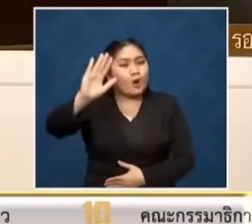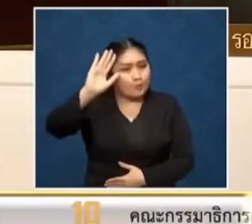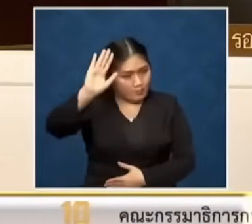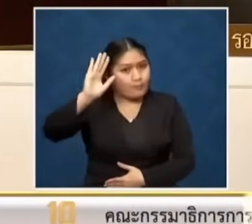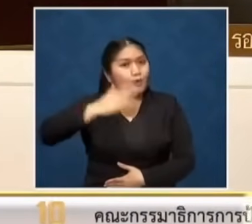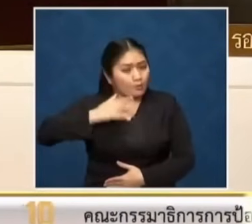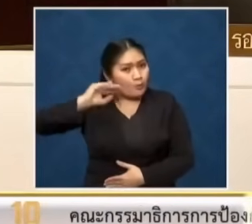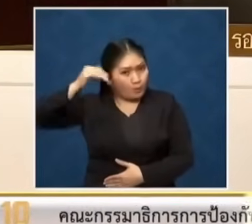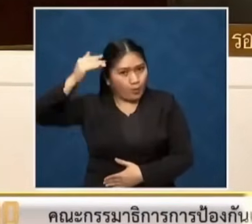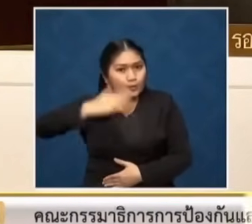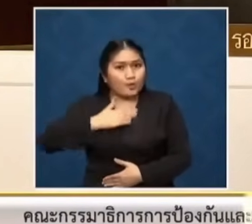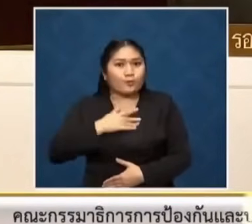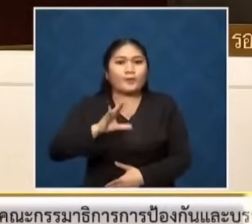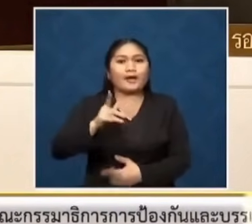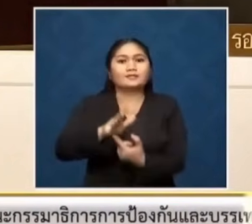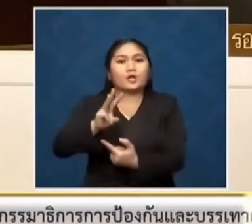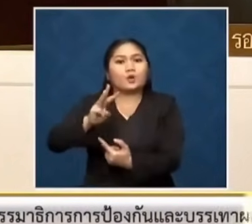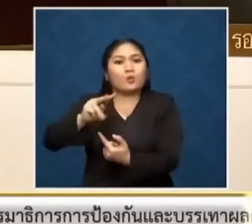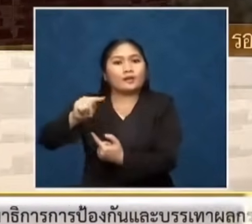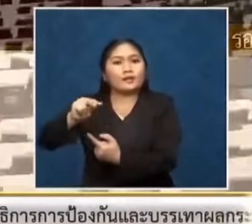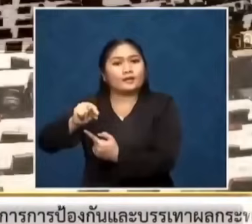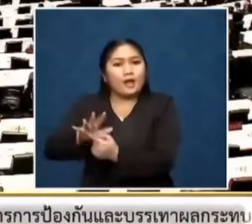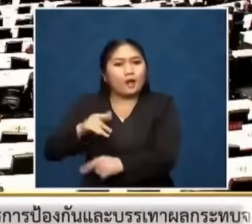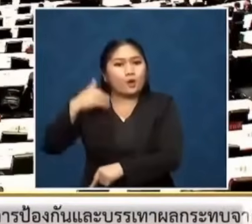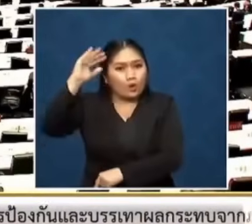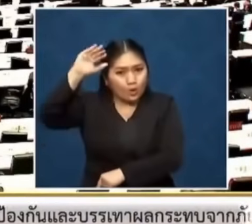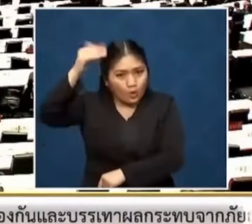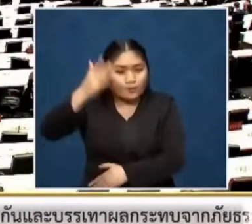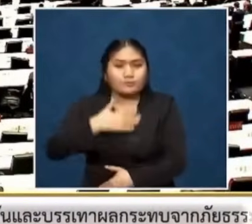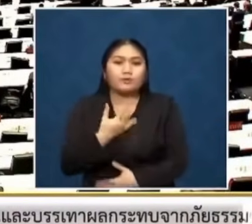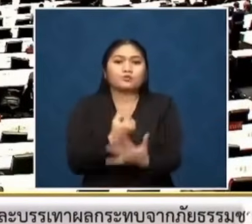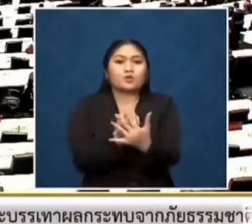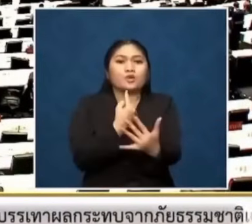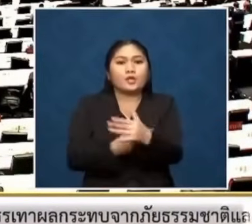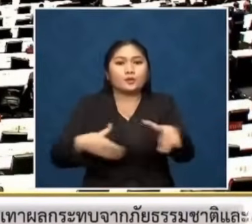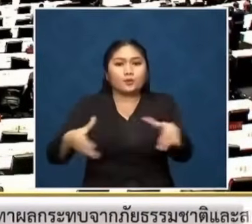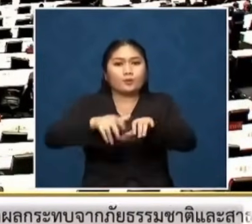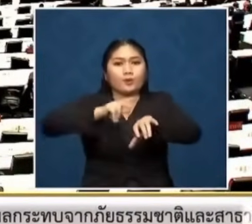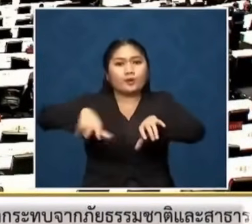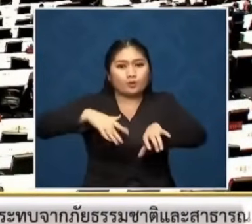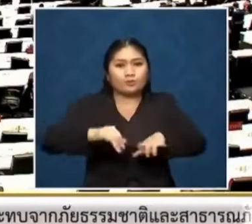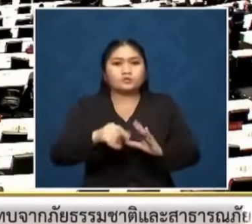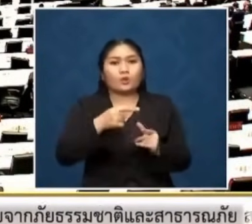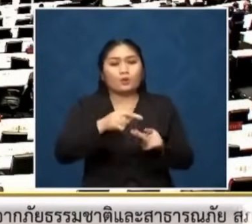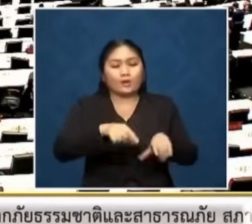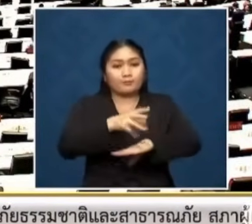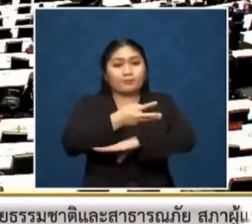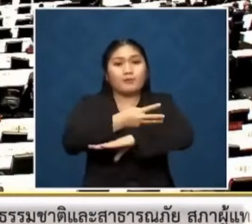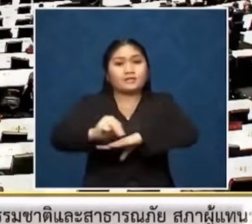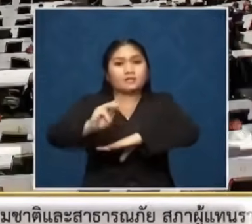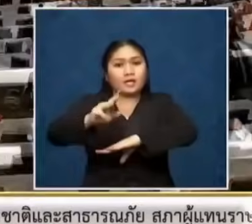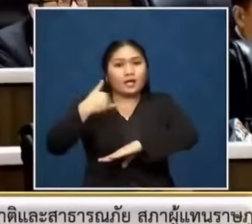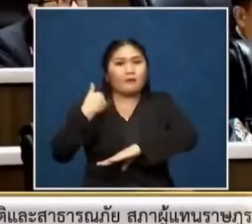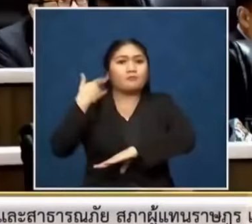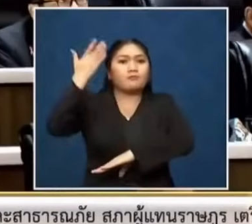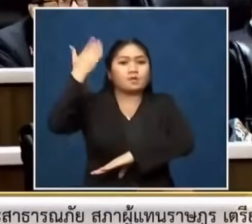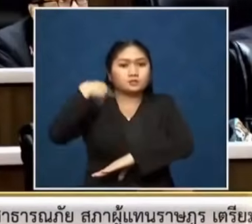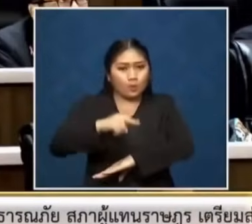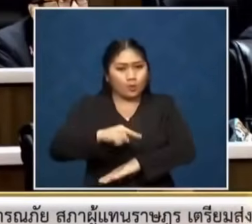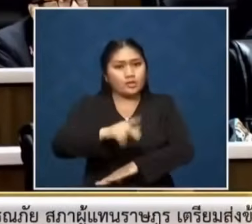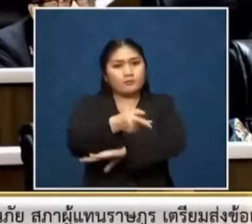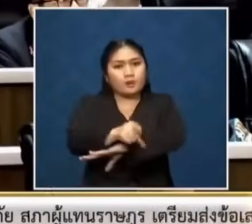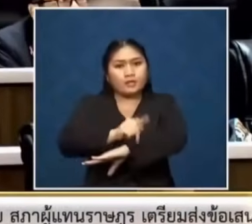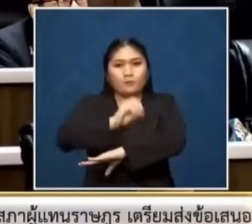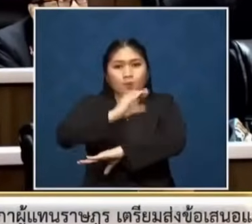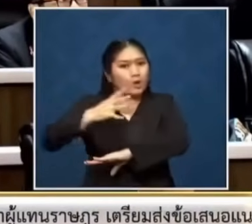นา ชัยวัฒนาก่อนครับ ผู้แทนราษฎรพรรคเพื่อไทยจากจังหวัดมหาสารคามเมื่อสักครู่นี้ท่านประธานได้ใ